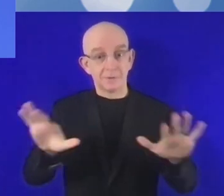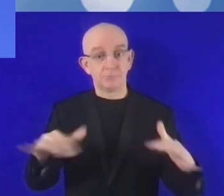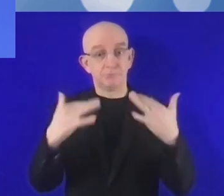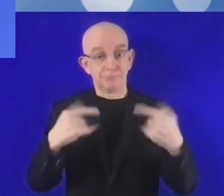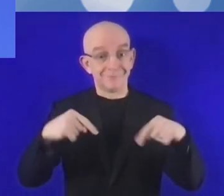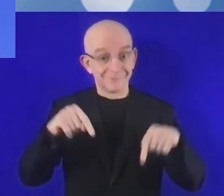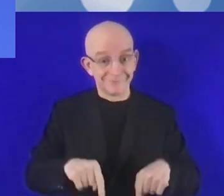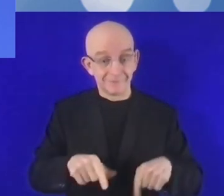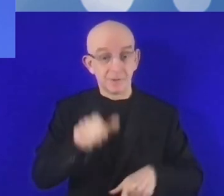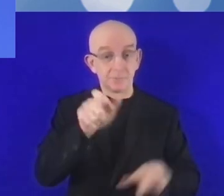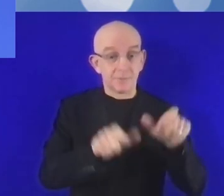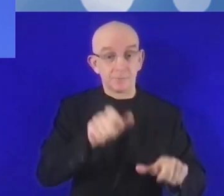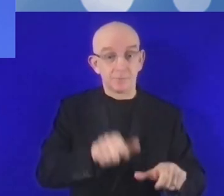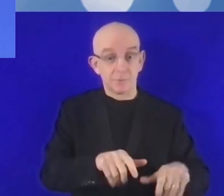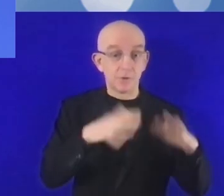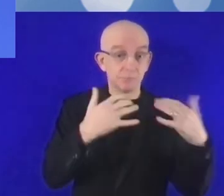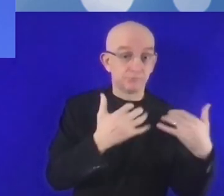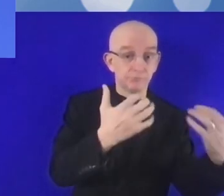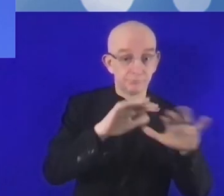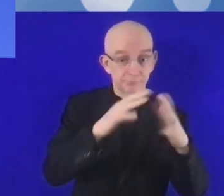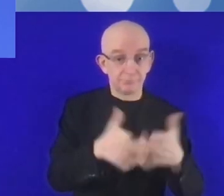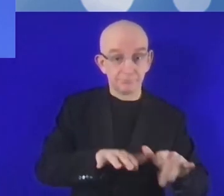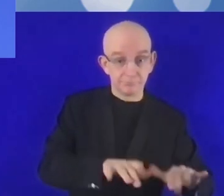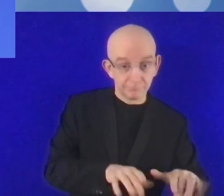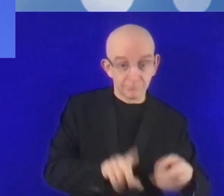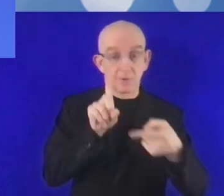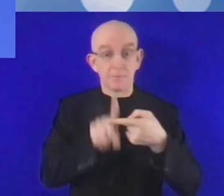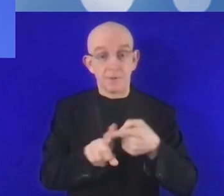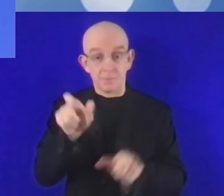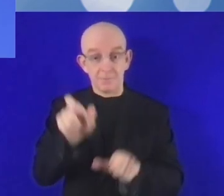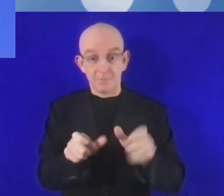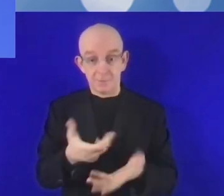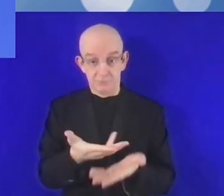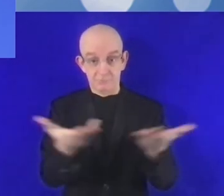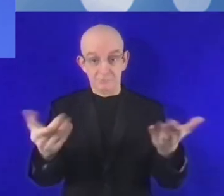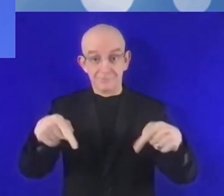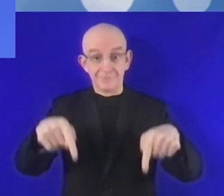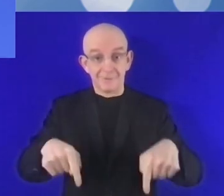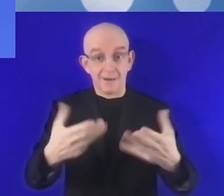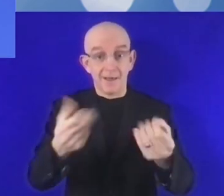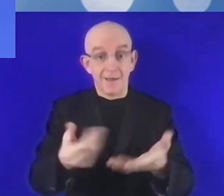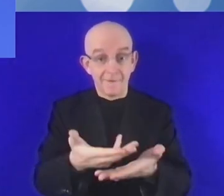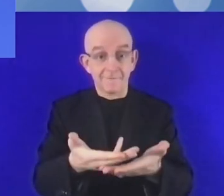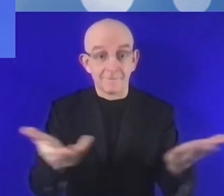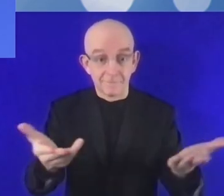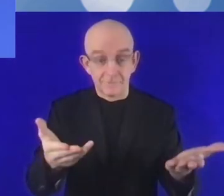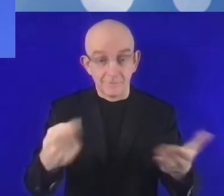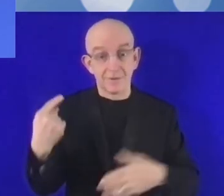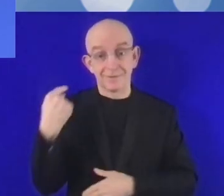мы можем одержать успех. Поэтому, уважаемые участники, пожалуйста, присоединяйтесь к нашей,